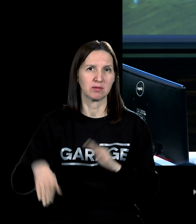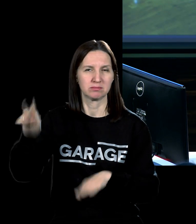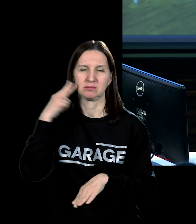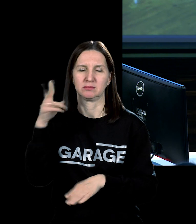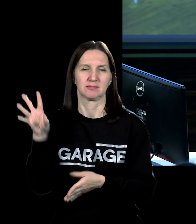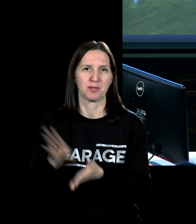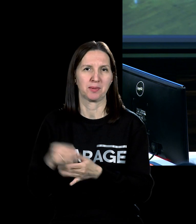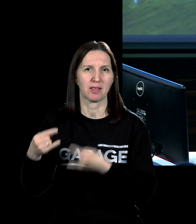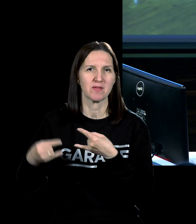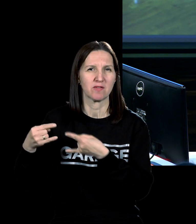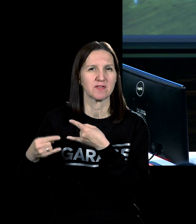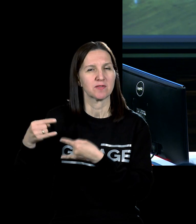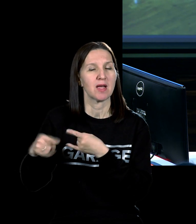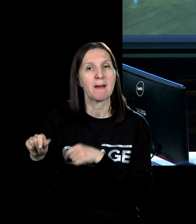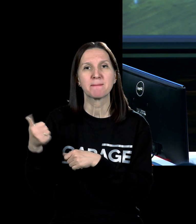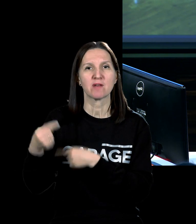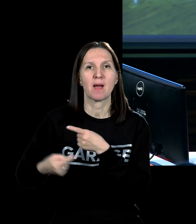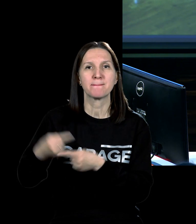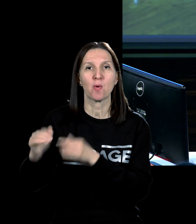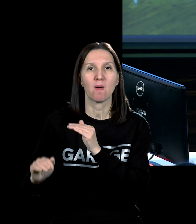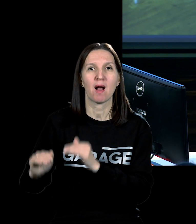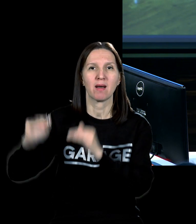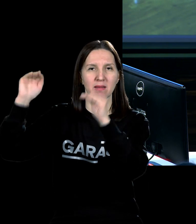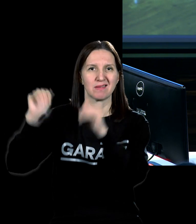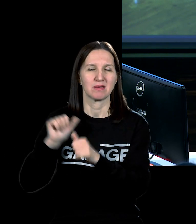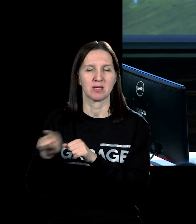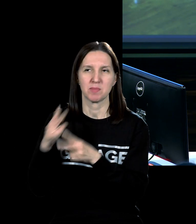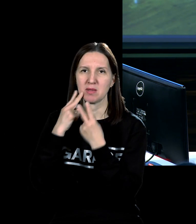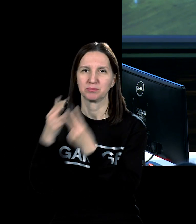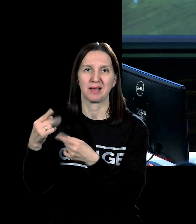Да, это первое поколение, которое выросло с телевизором.